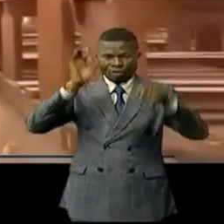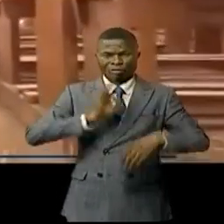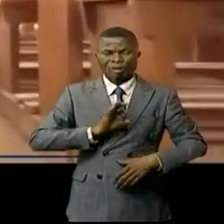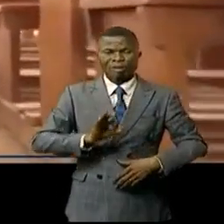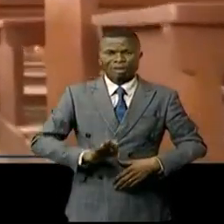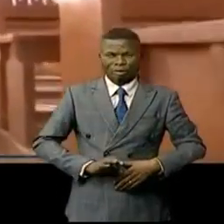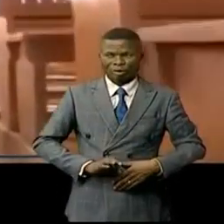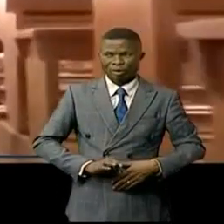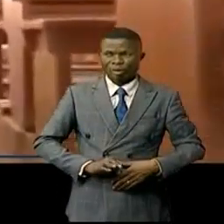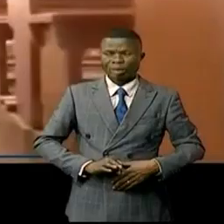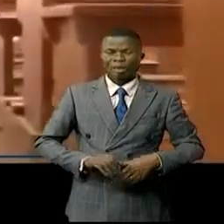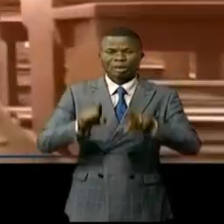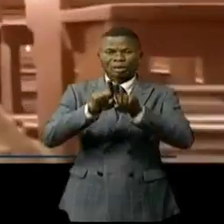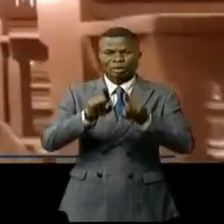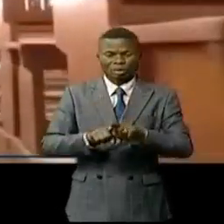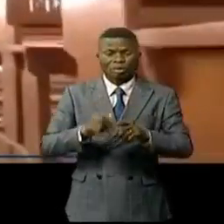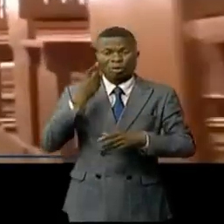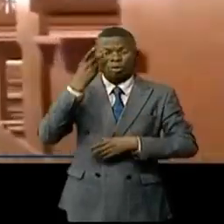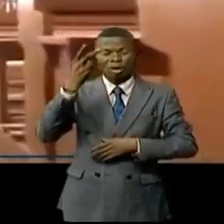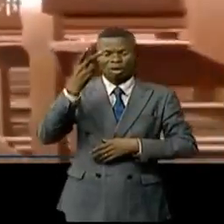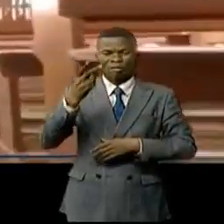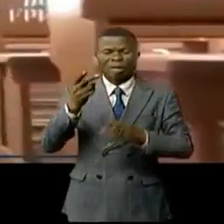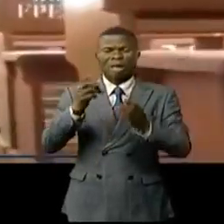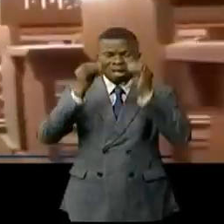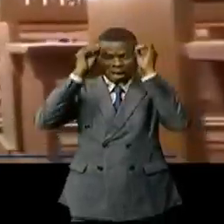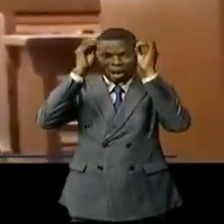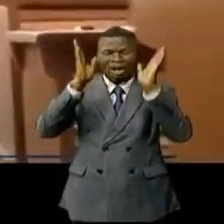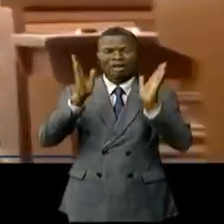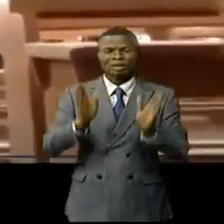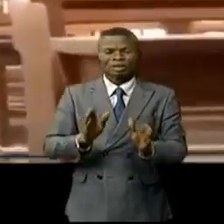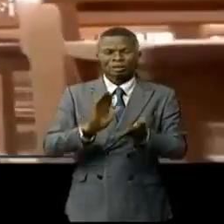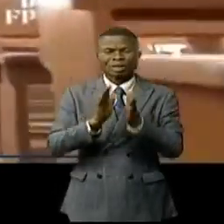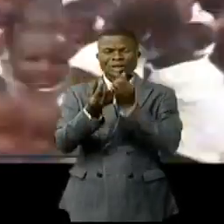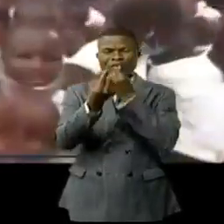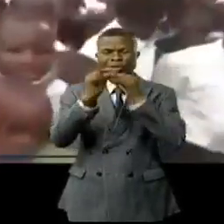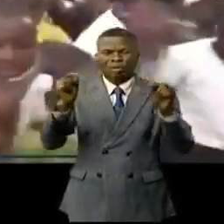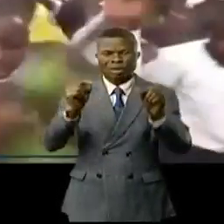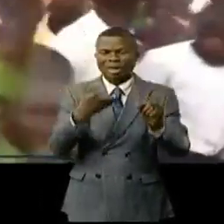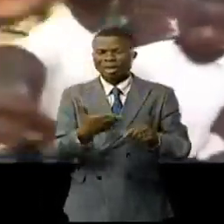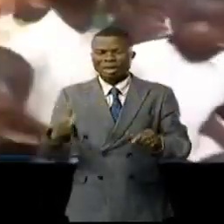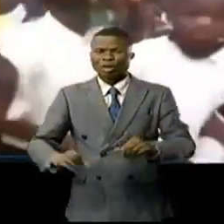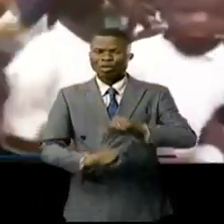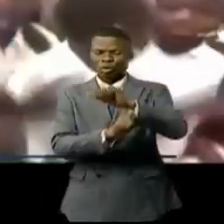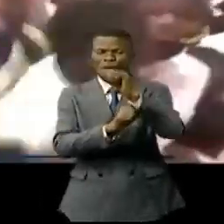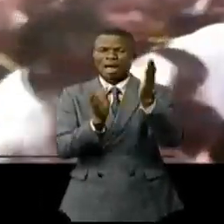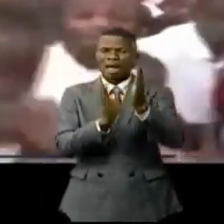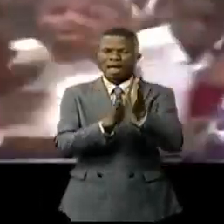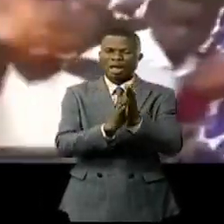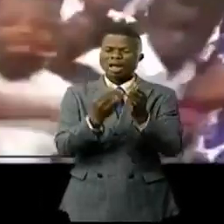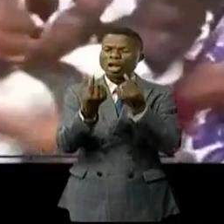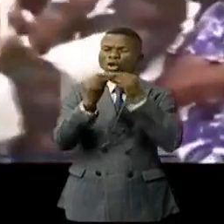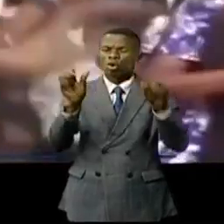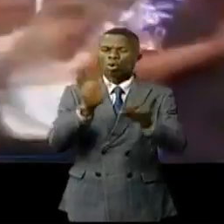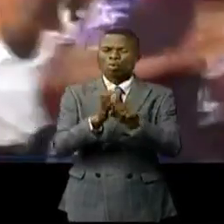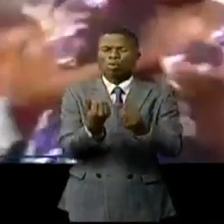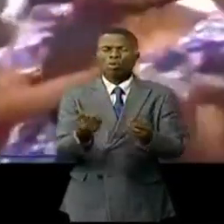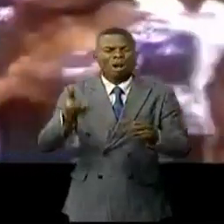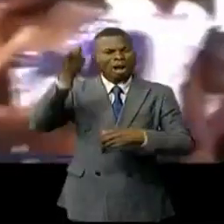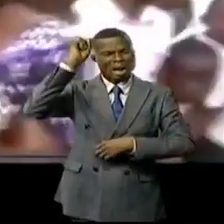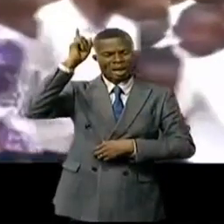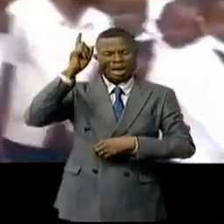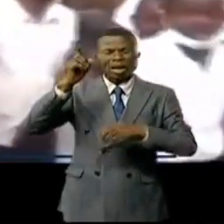Félix-Antoine Tshisekedi, pour sa vision de la gratuité de l'enseignement, facteur qui a favorisé la scolarité d'un grand nombre d'enfants au